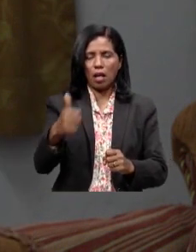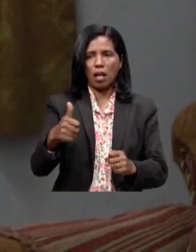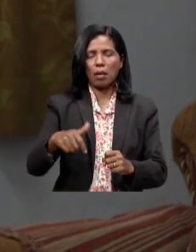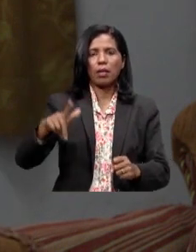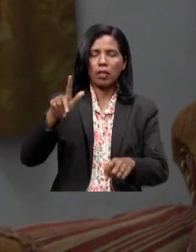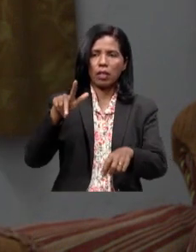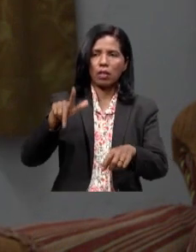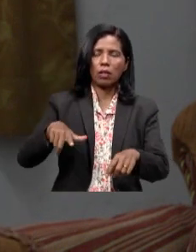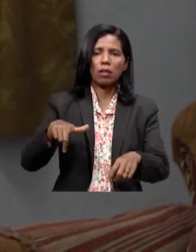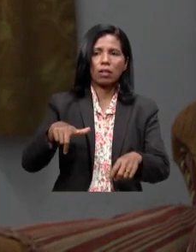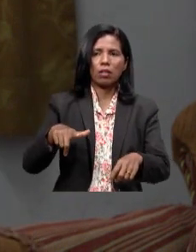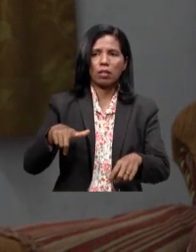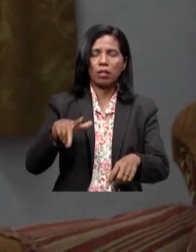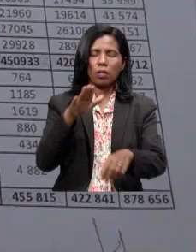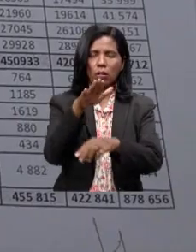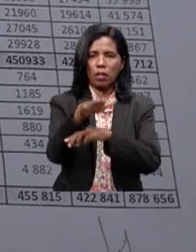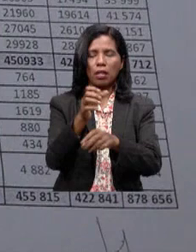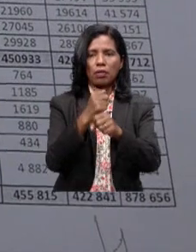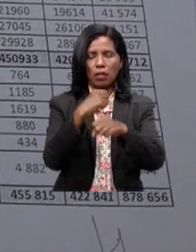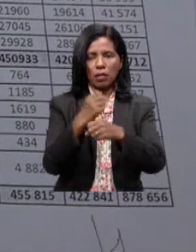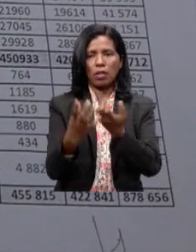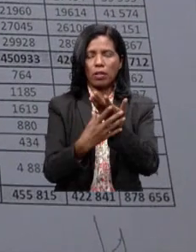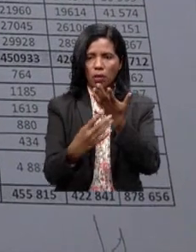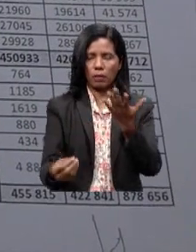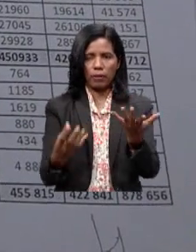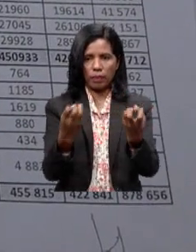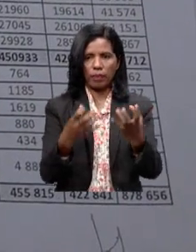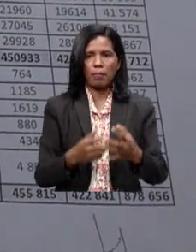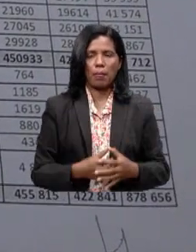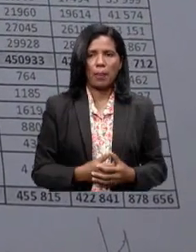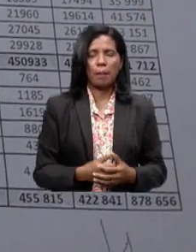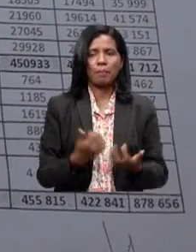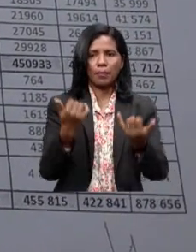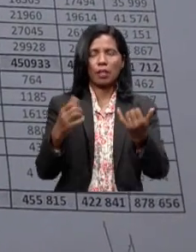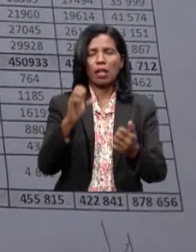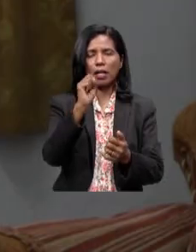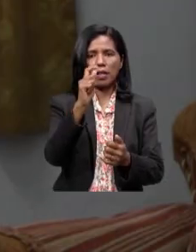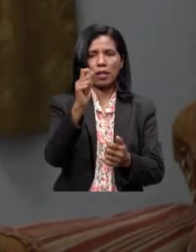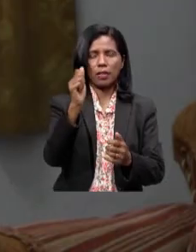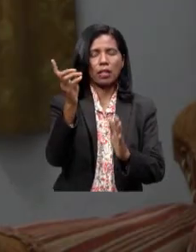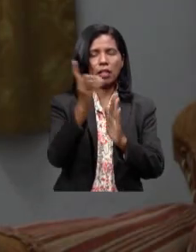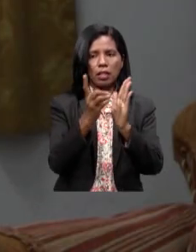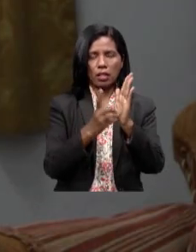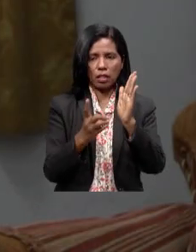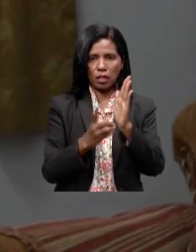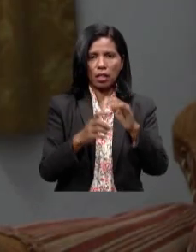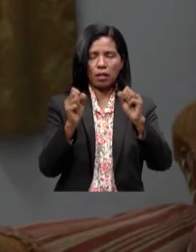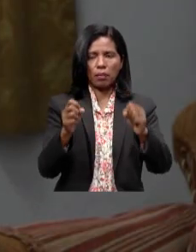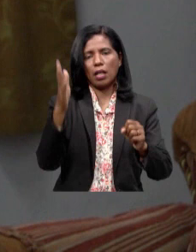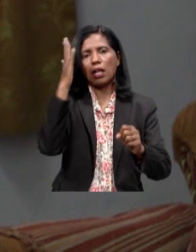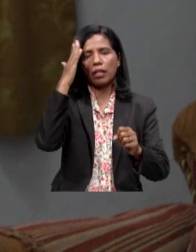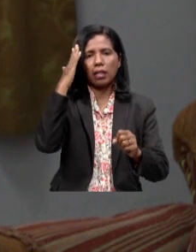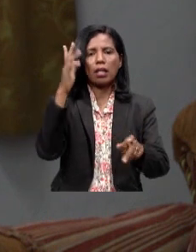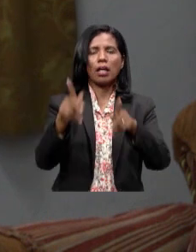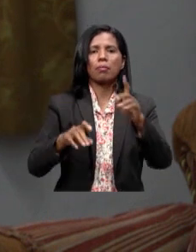ini proses da produce. Dadau ne estai ajusta hela dadus final eleitores nune bele hatene